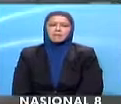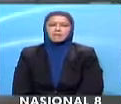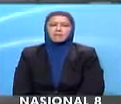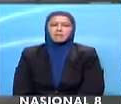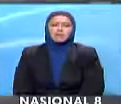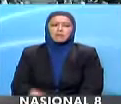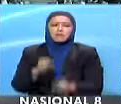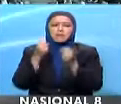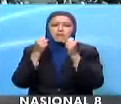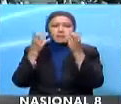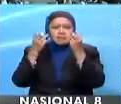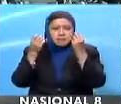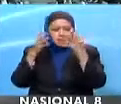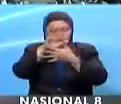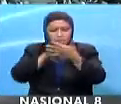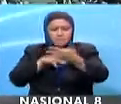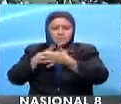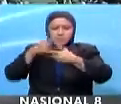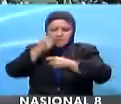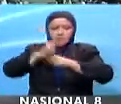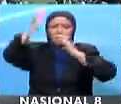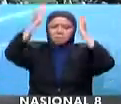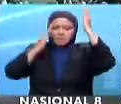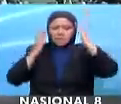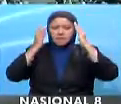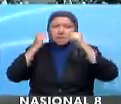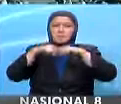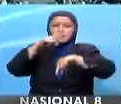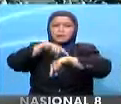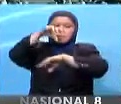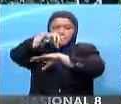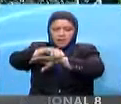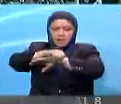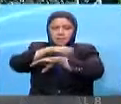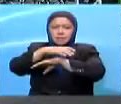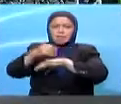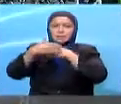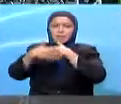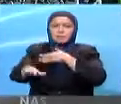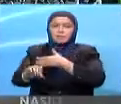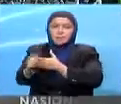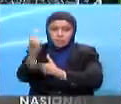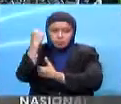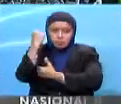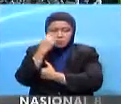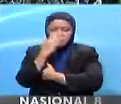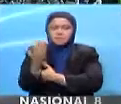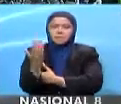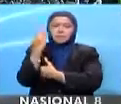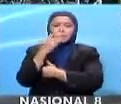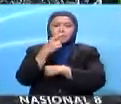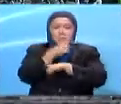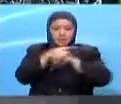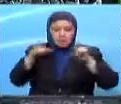Kebanyakan jadual yang ditetapkan untuk Malaysia ialah pada waktu malam dan selepas waktu subuh. Namun, jika ada jadual